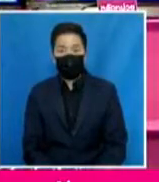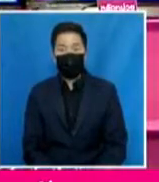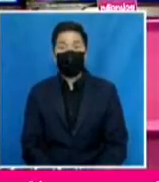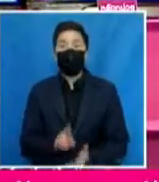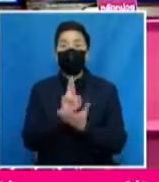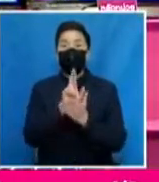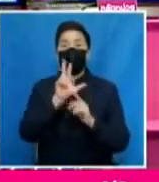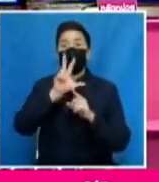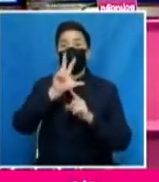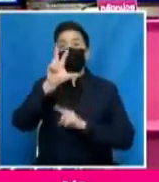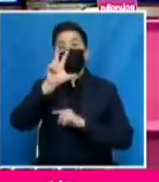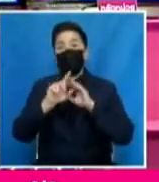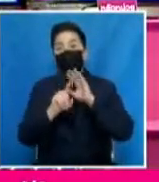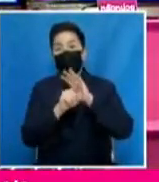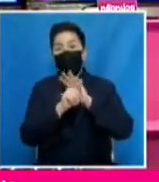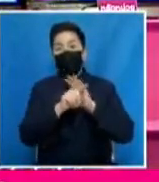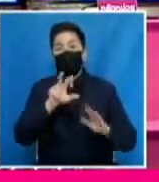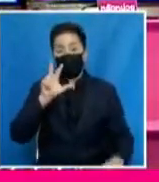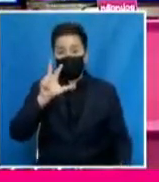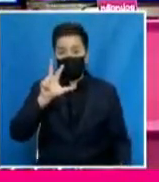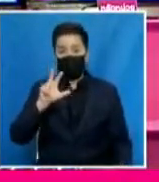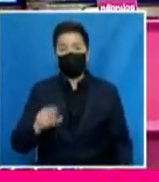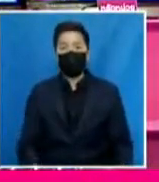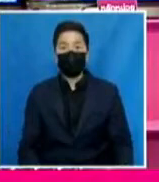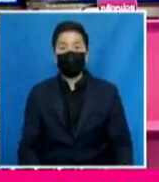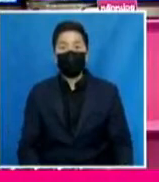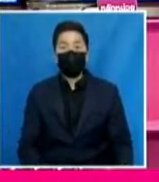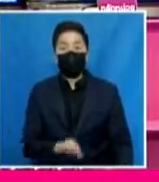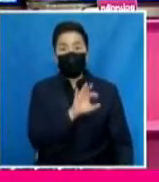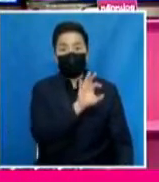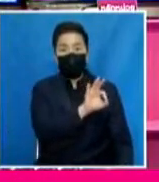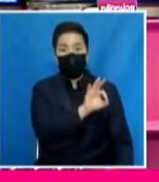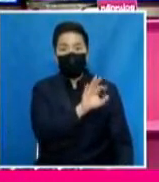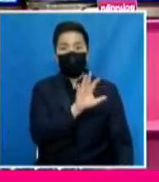2620485อันดับที่3หมุนครั้งที่3เลขที่ออก